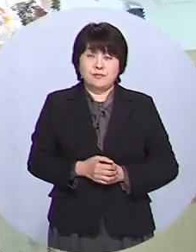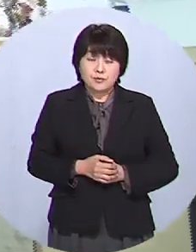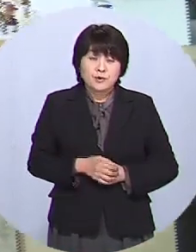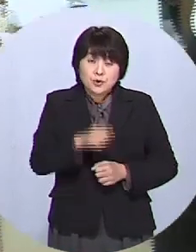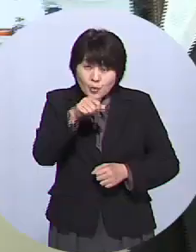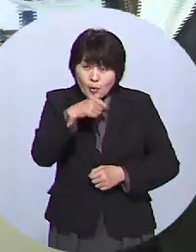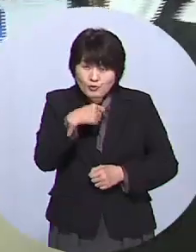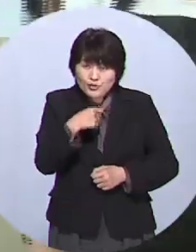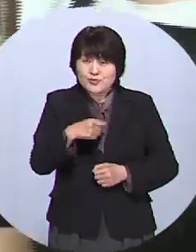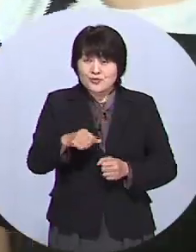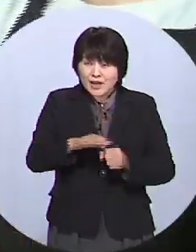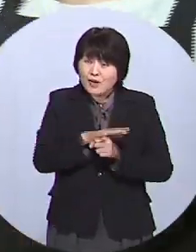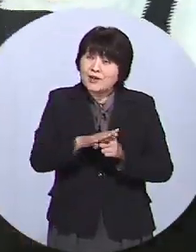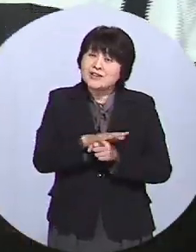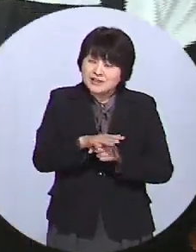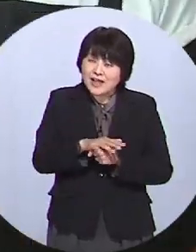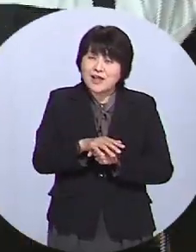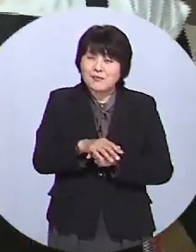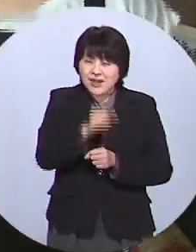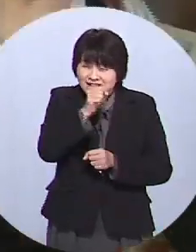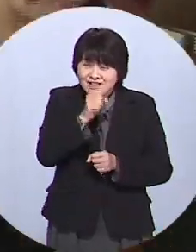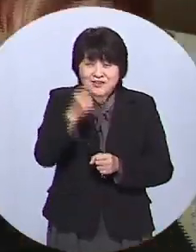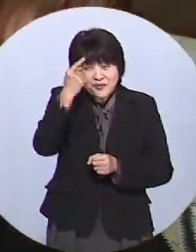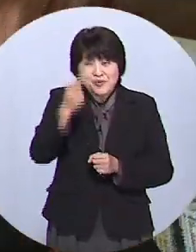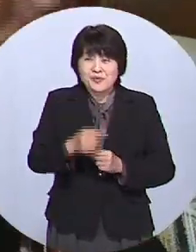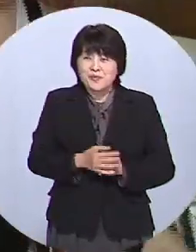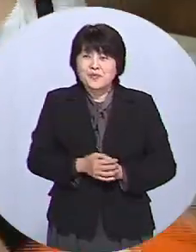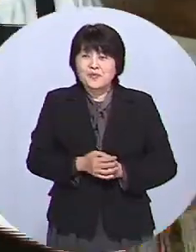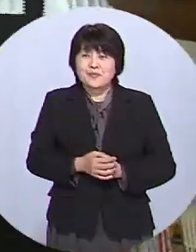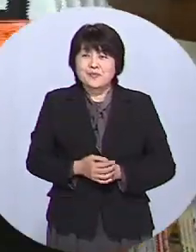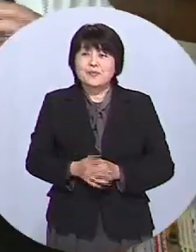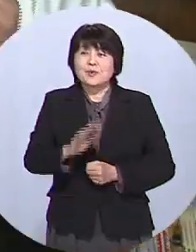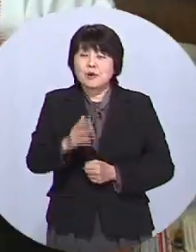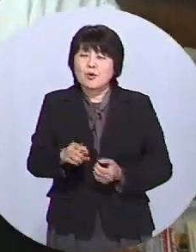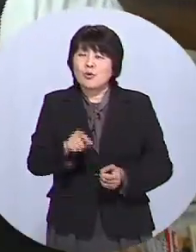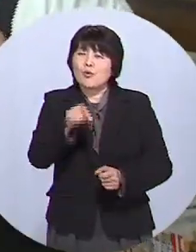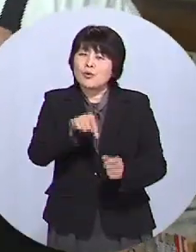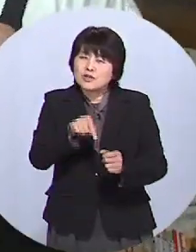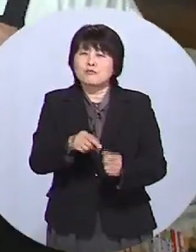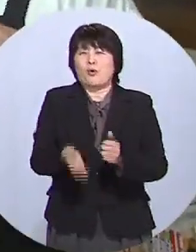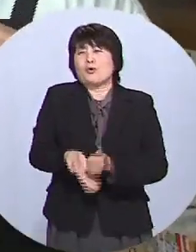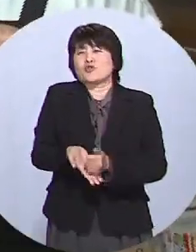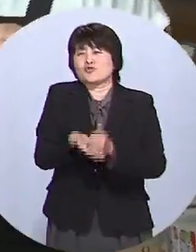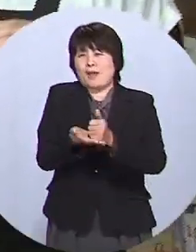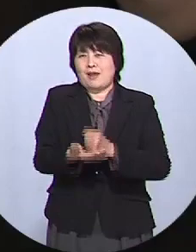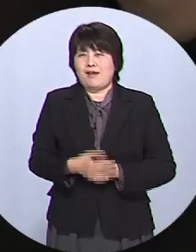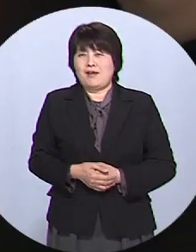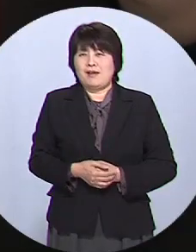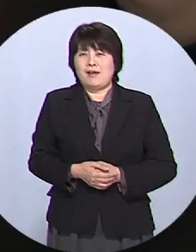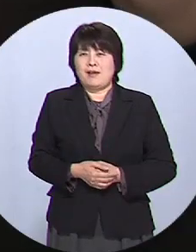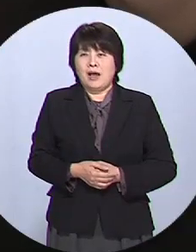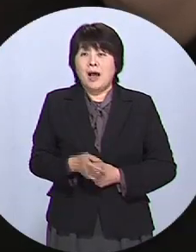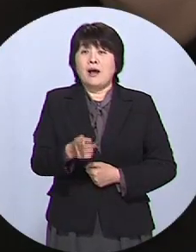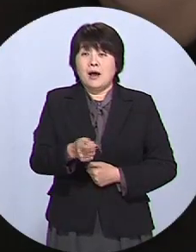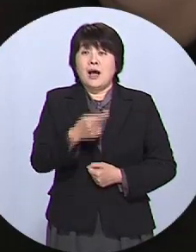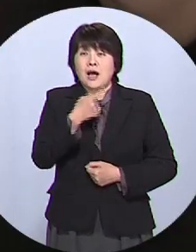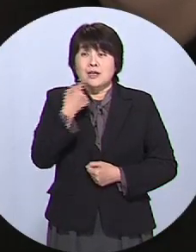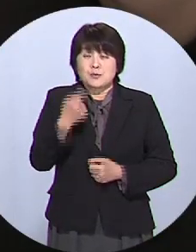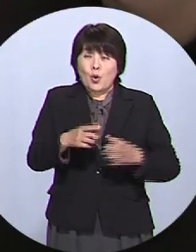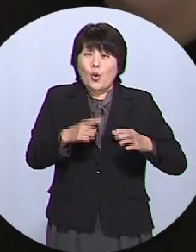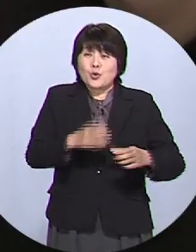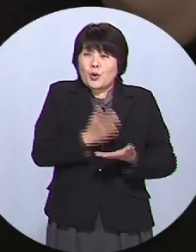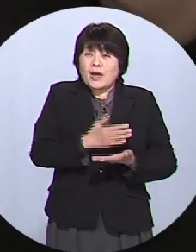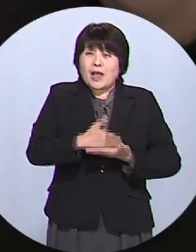く描かれててとっても気に入っちゃいました。 はい、でもこっちもおすすめだったんですけど、 あ、白熊ちゃんのホットケ